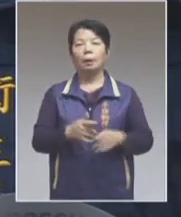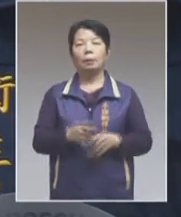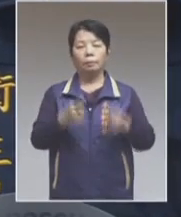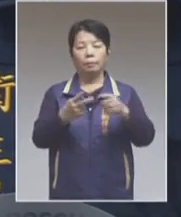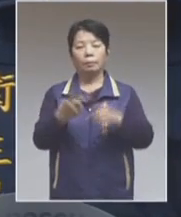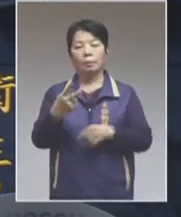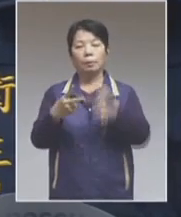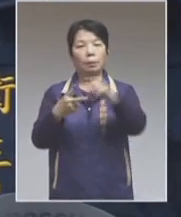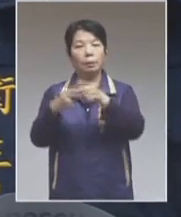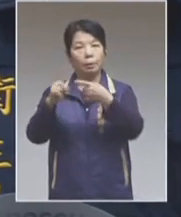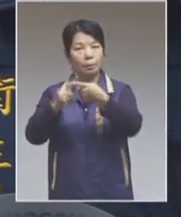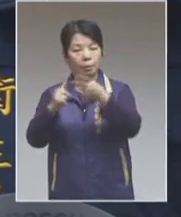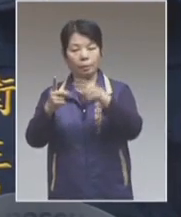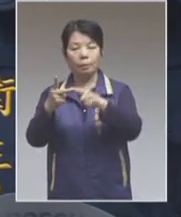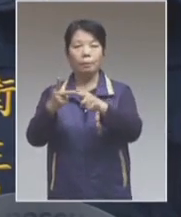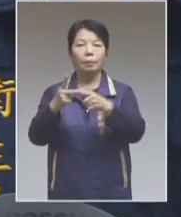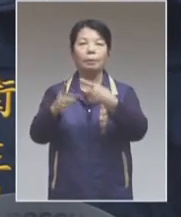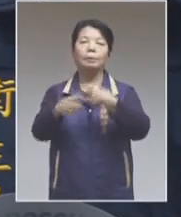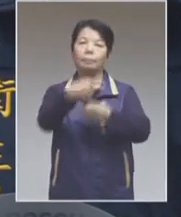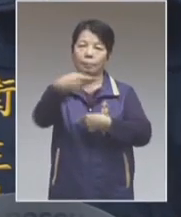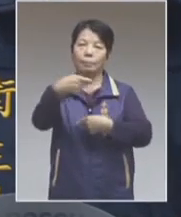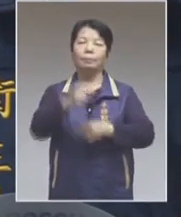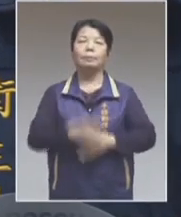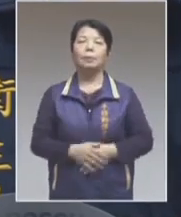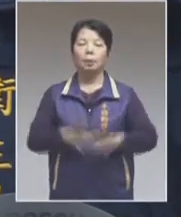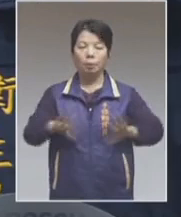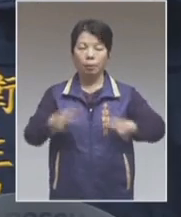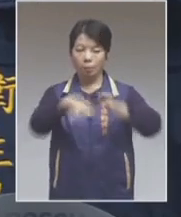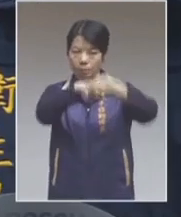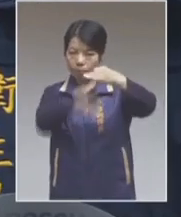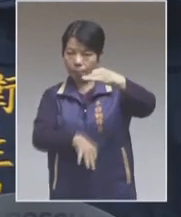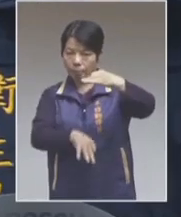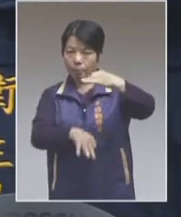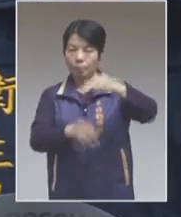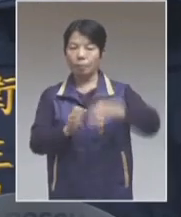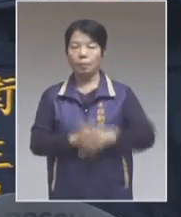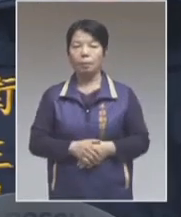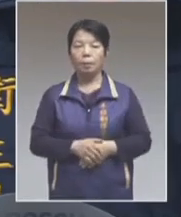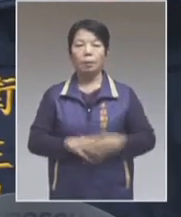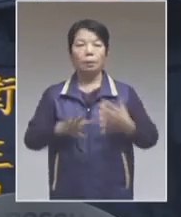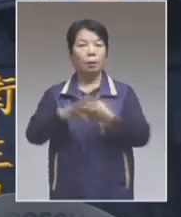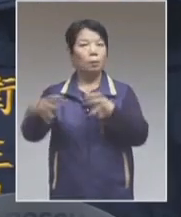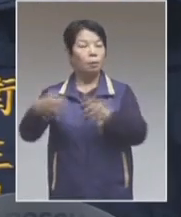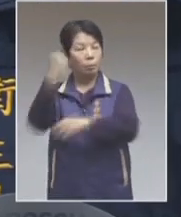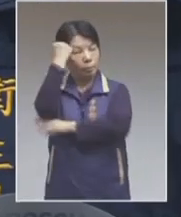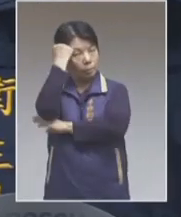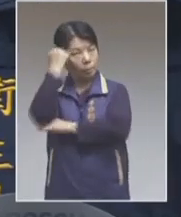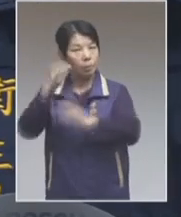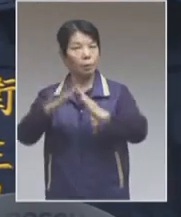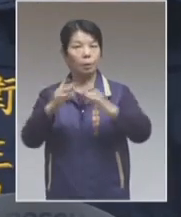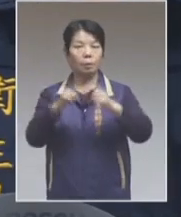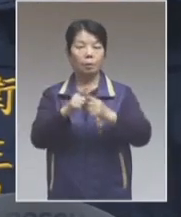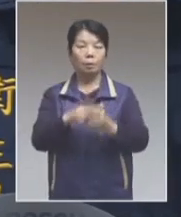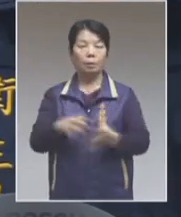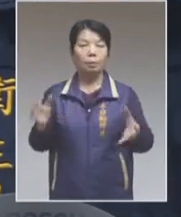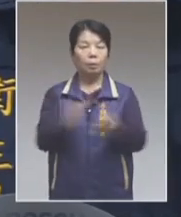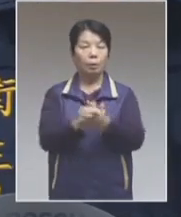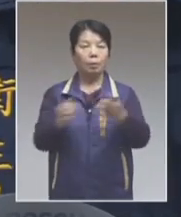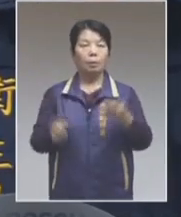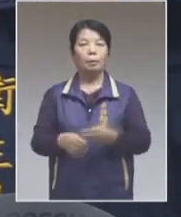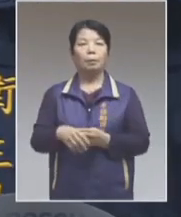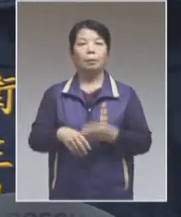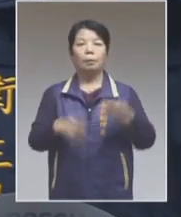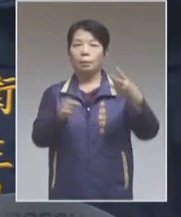态，那根据我们的依据框列，那其他同住家人总共有三位，以